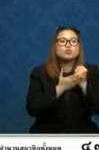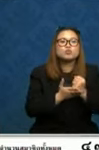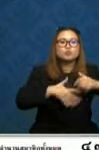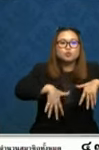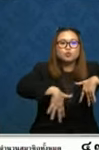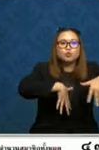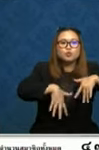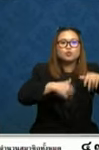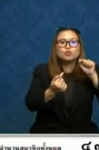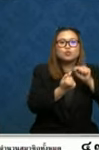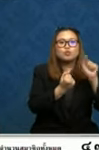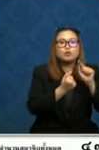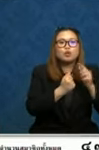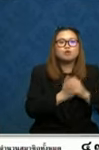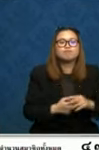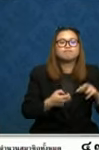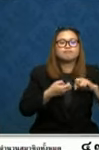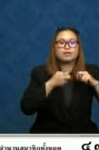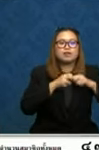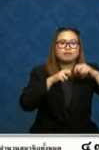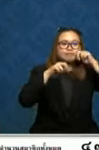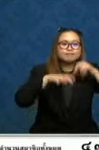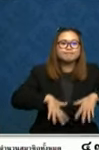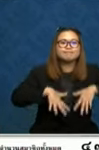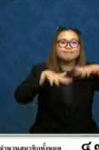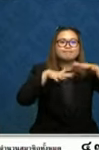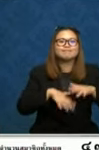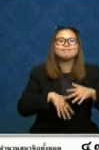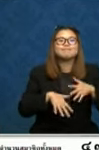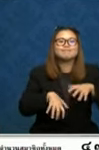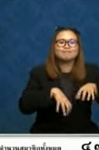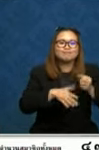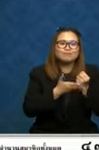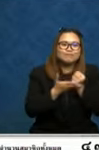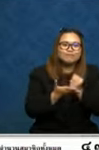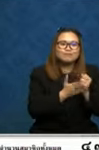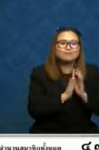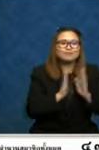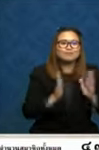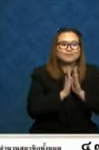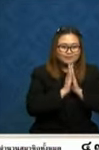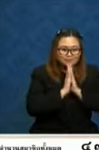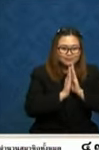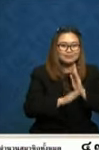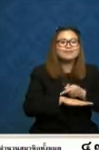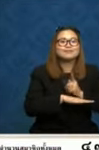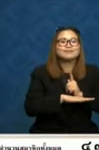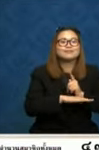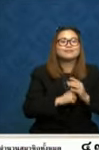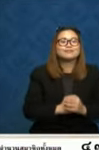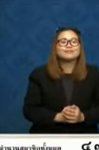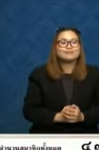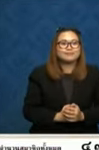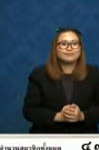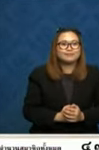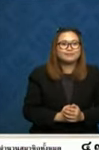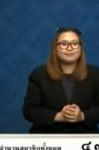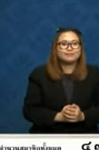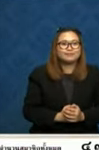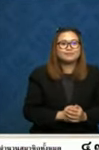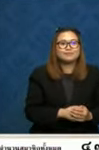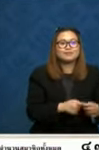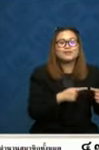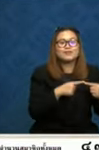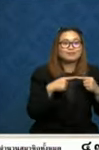ชนที่กำลังเดือดร้อนอยู่ในขณะนี้ขอบคุณครับท่านประธานครับ ขอบคุณครับต่อไปท่านรมดอนปัญ